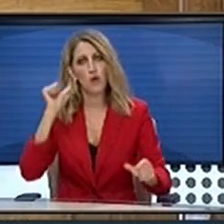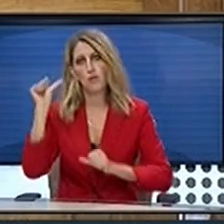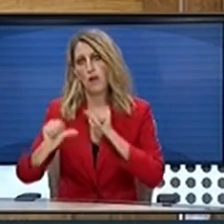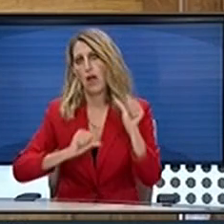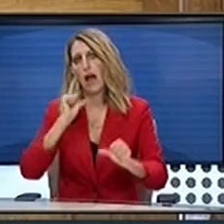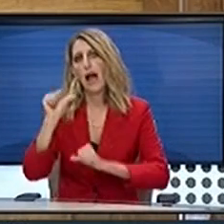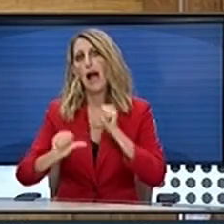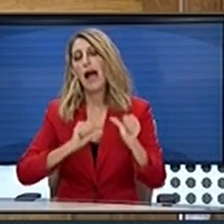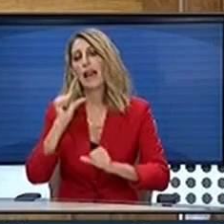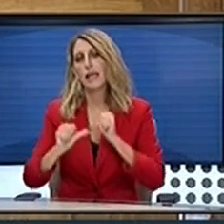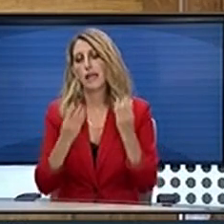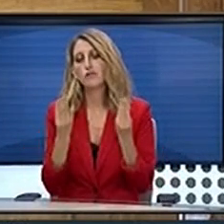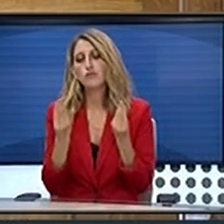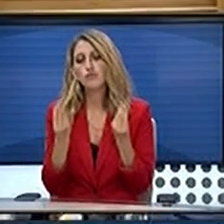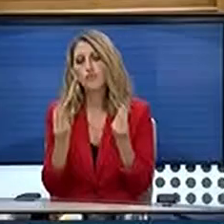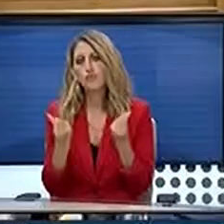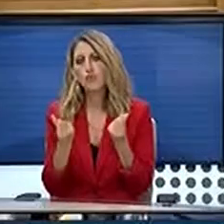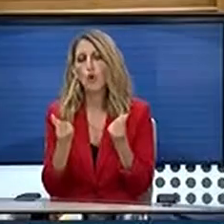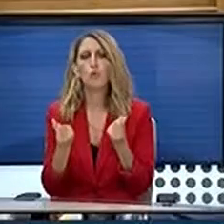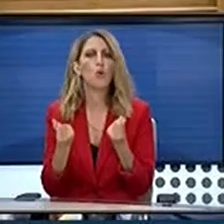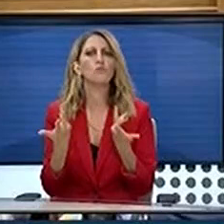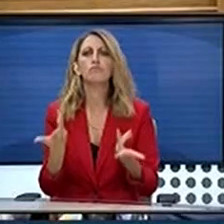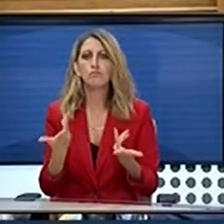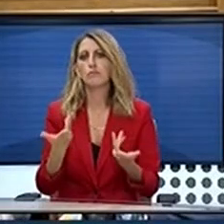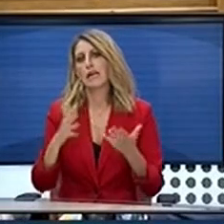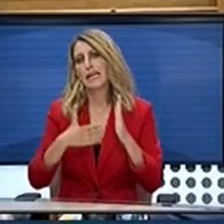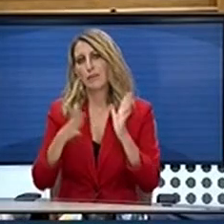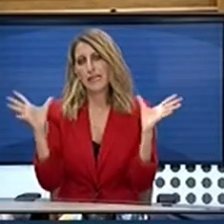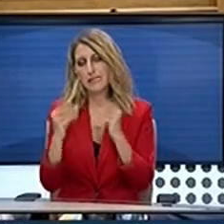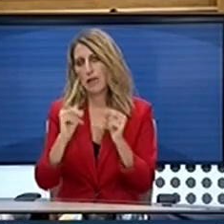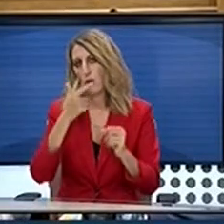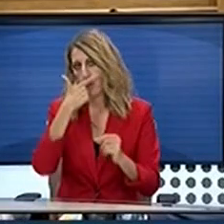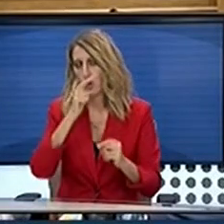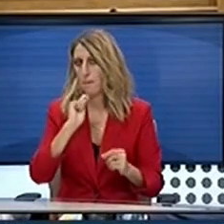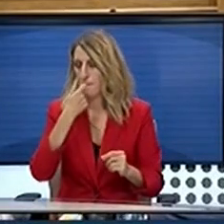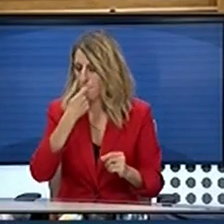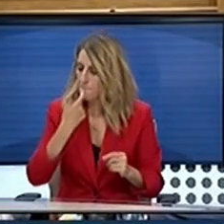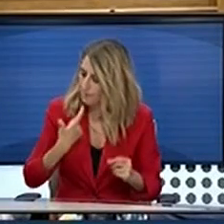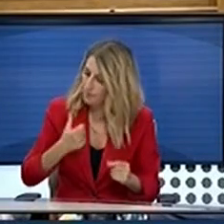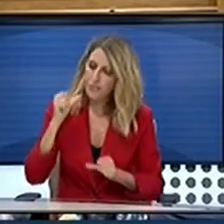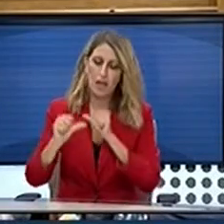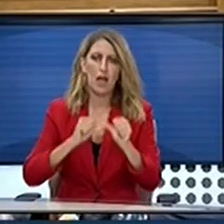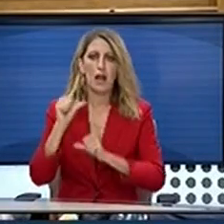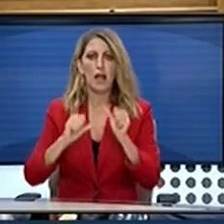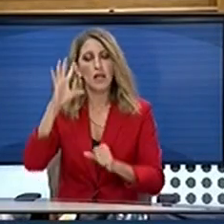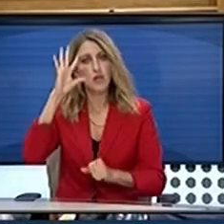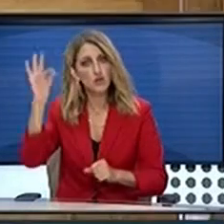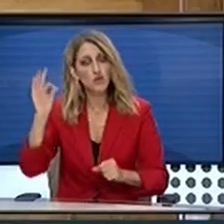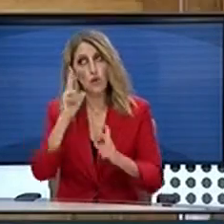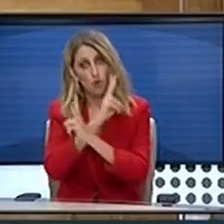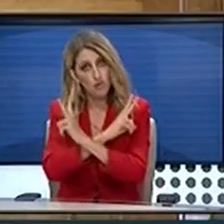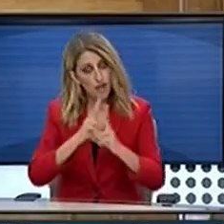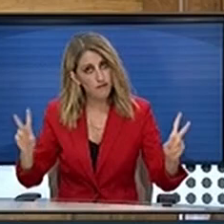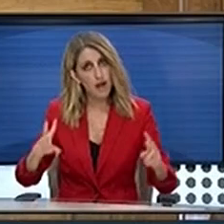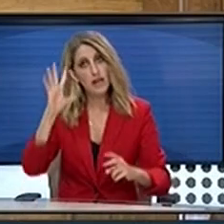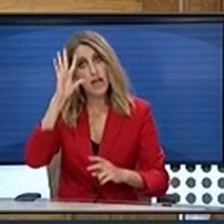τρόπο λειτουργίας της Εθνικής Υπηρεσίας Πληροφοριών. Προτάσεις που θα ενισχύουν τη διαφάνεια και τη λογοδοσία, χωρίς όμως να υπονομεύουν